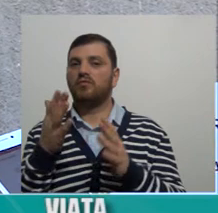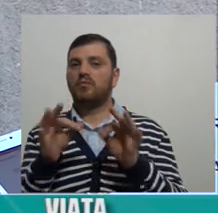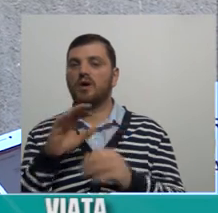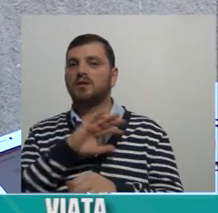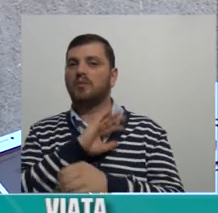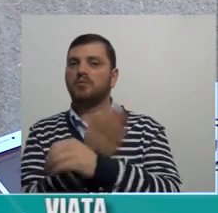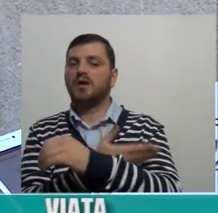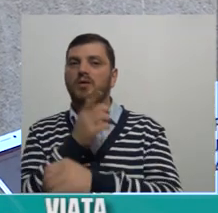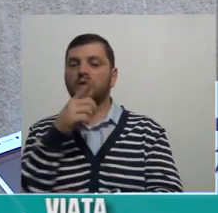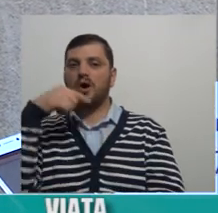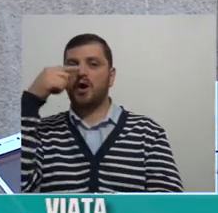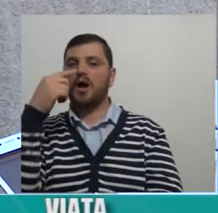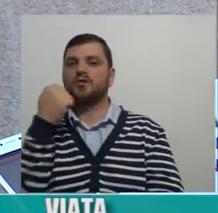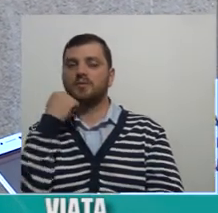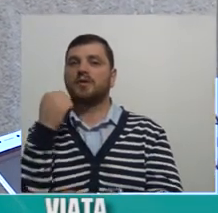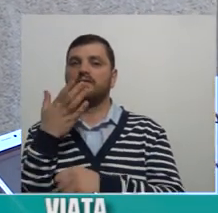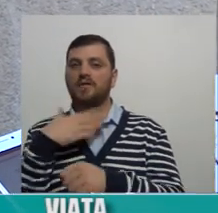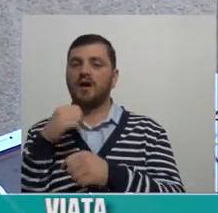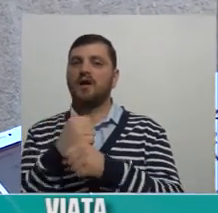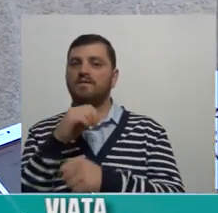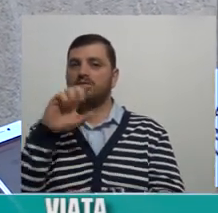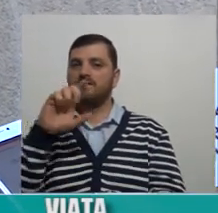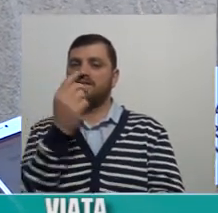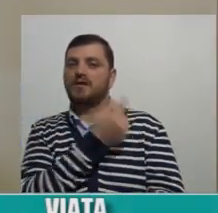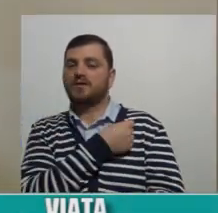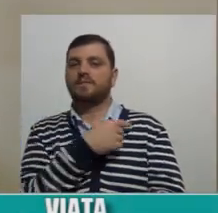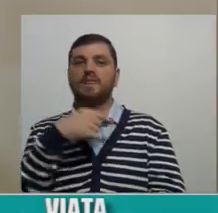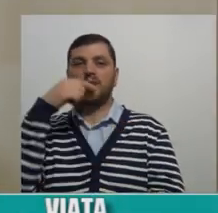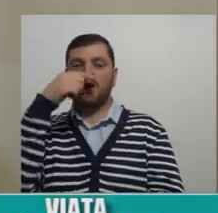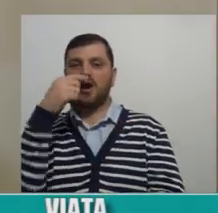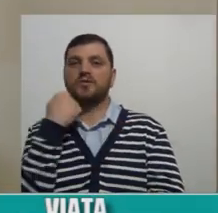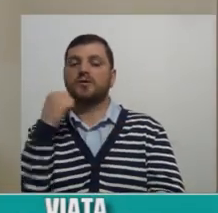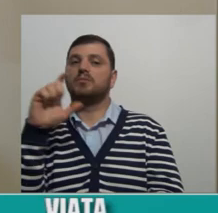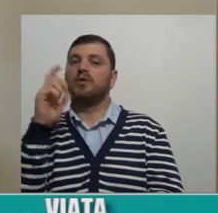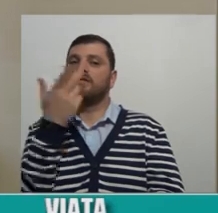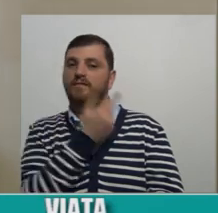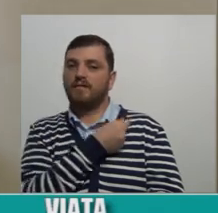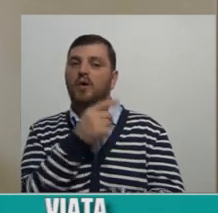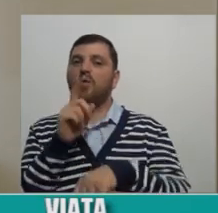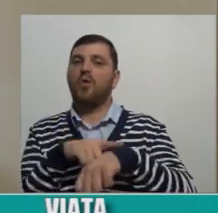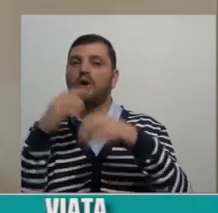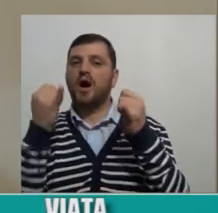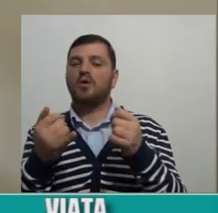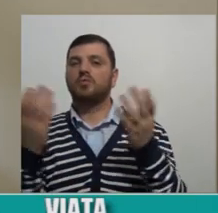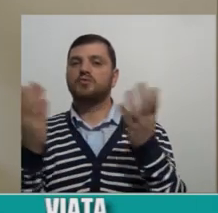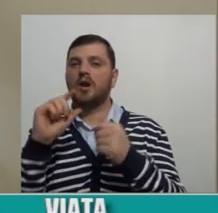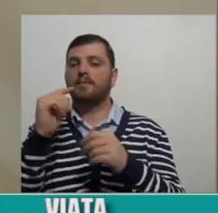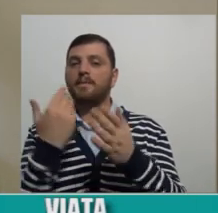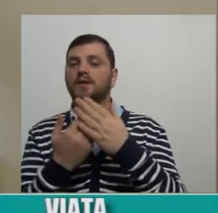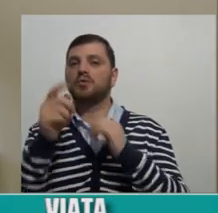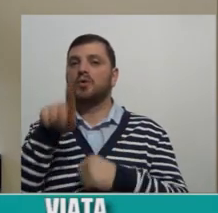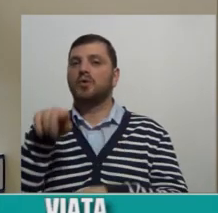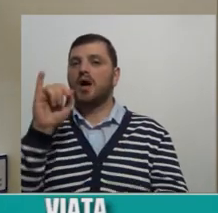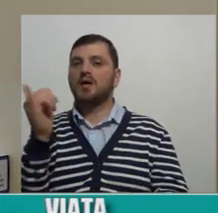Adică impactul e destul de puternic la Câmpul Lung. Lumea vrea să se vaccineze. Mușcelenii sunt dornici să se vaccineze. La ora actuală,